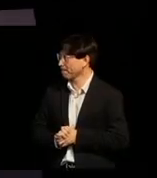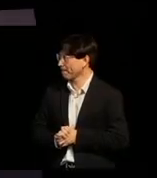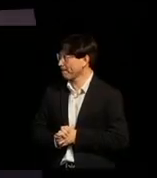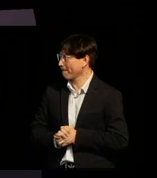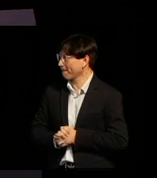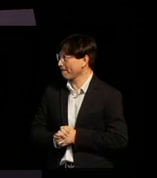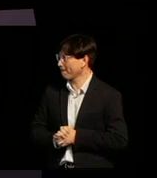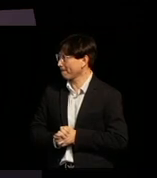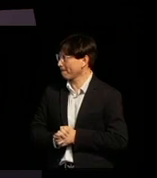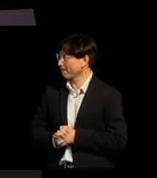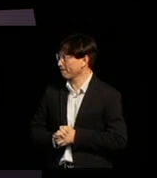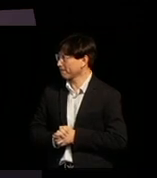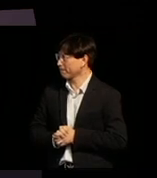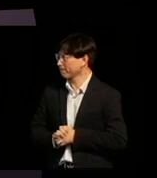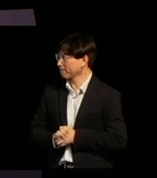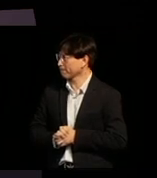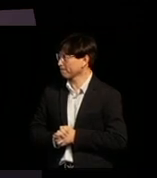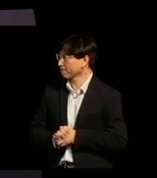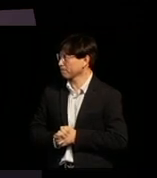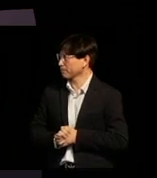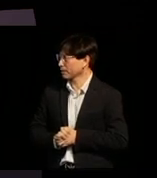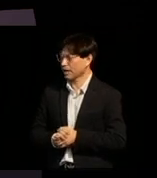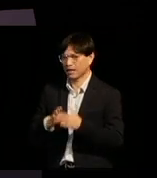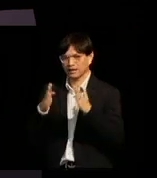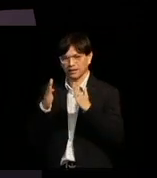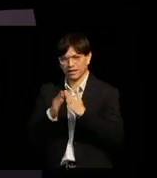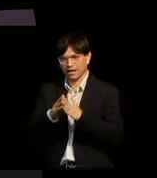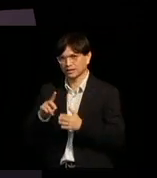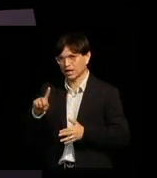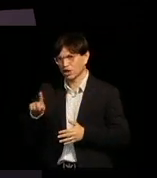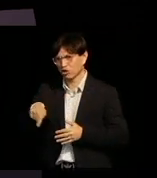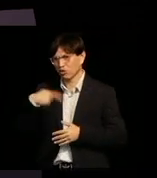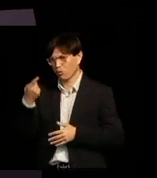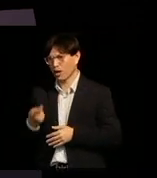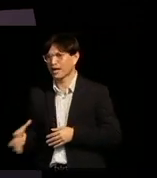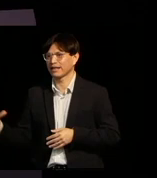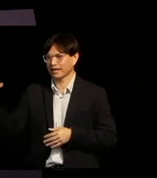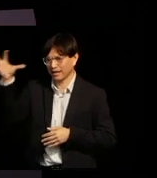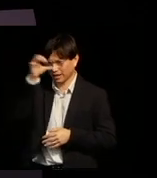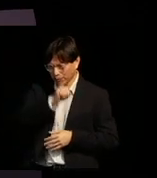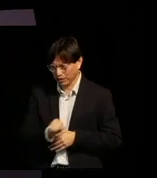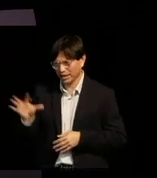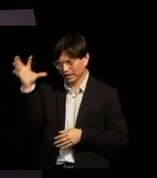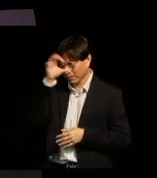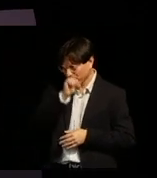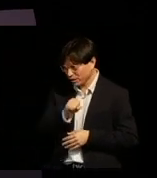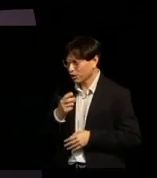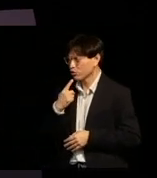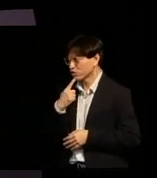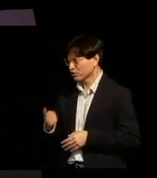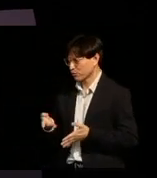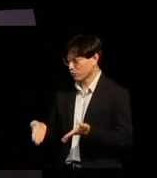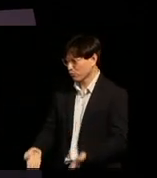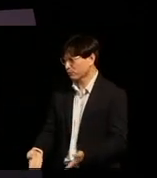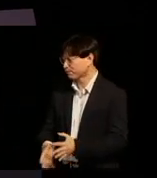capite bene da casa potranno poi domani comprendere magari tutti quello che ci stiamo dicendo do subito la parola a